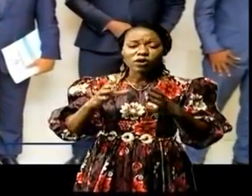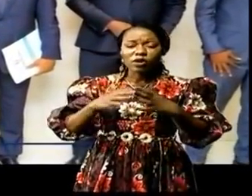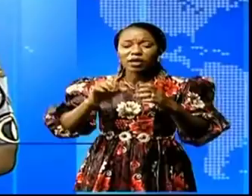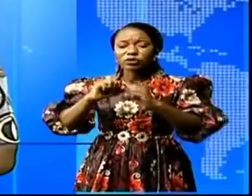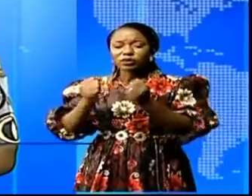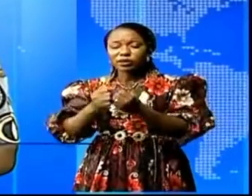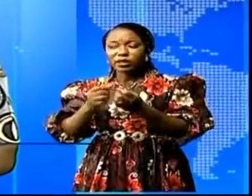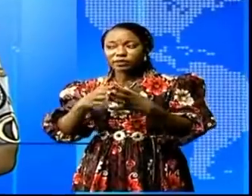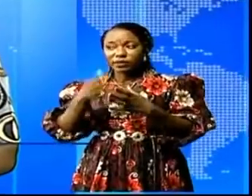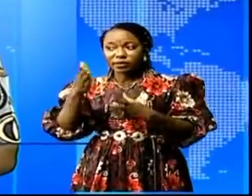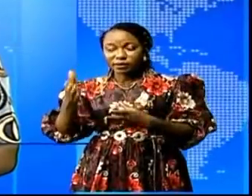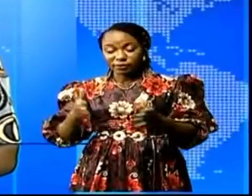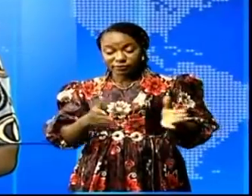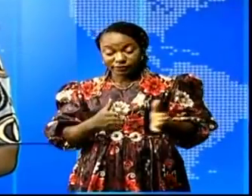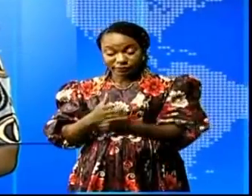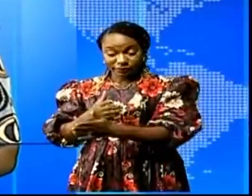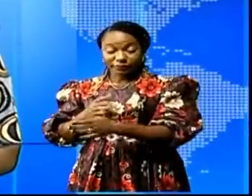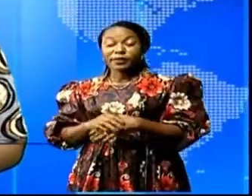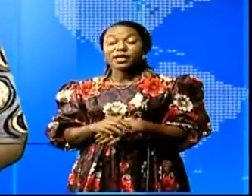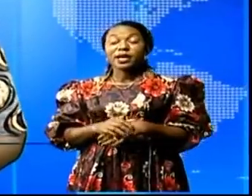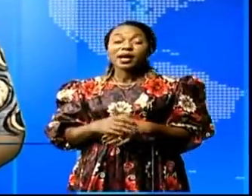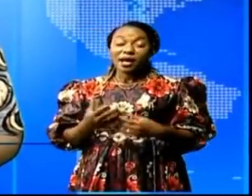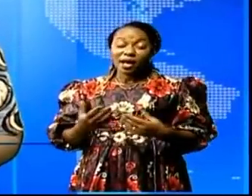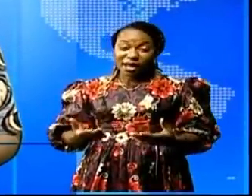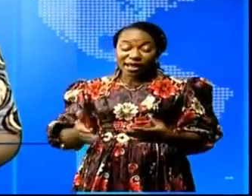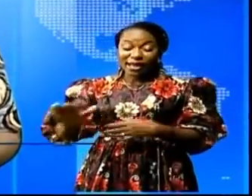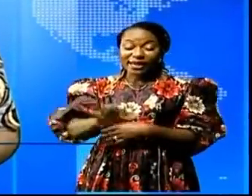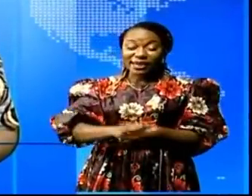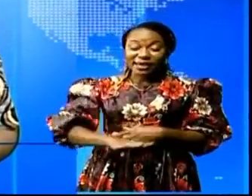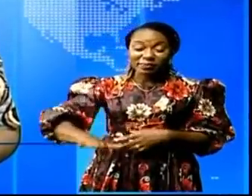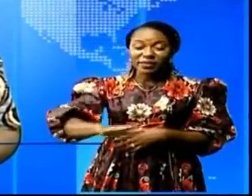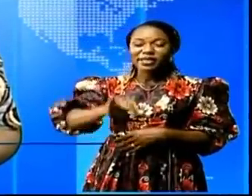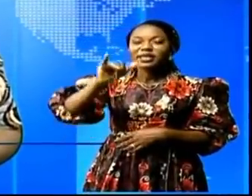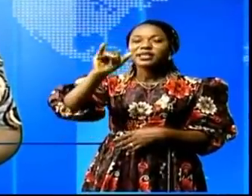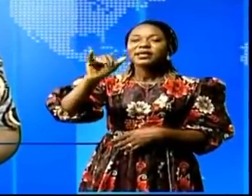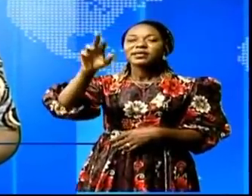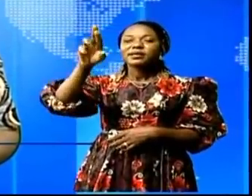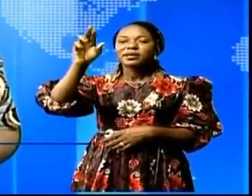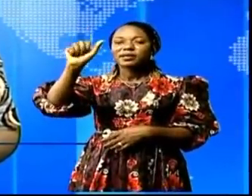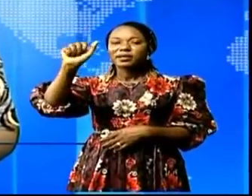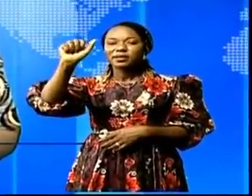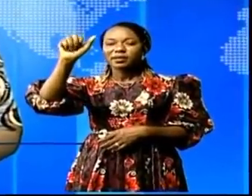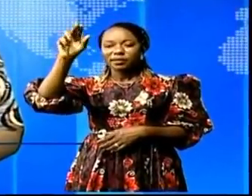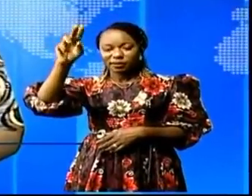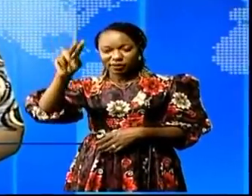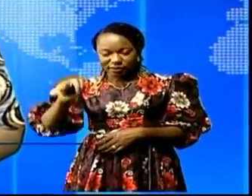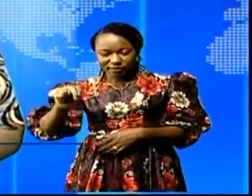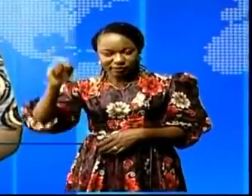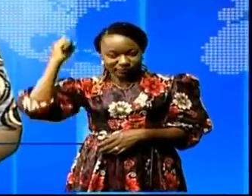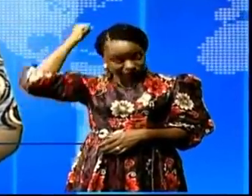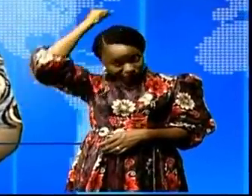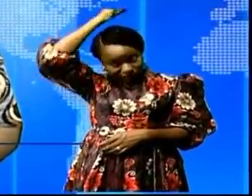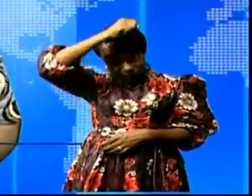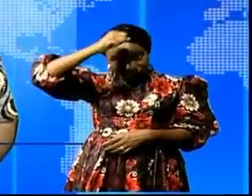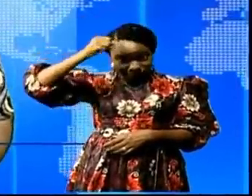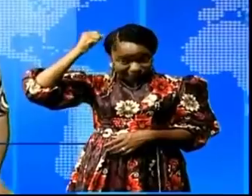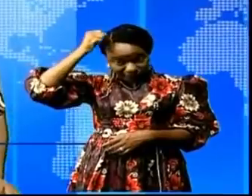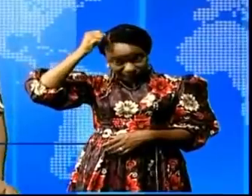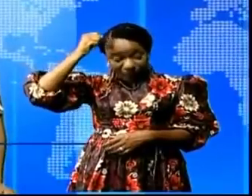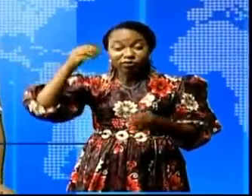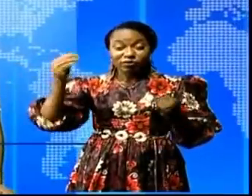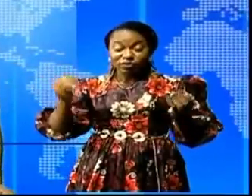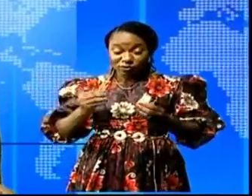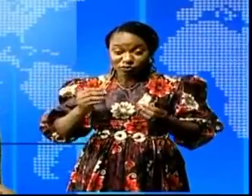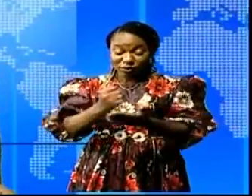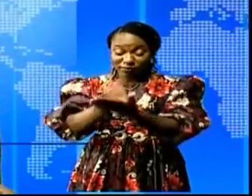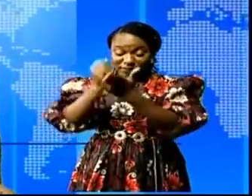l'entreprise. L'Iran veut s'investir en République démocratique du Congo dans le domaine de l'entrepreneuriat. C'est ce que l'ambassadeur de la